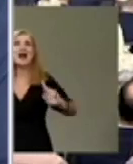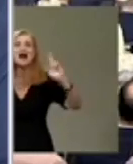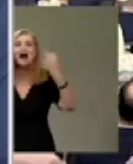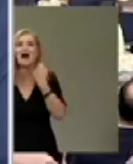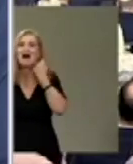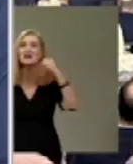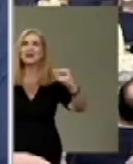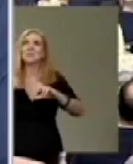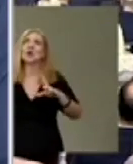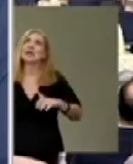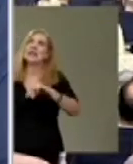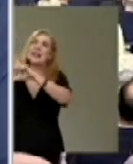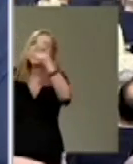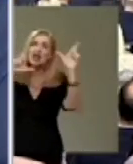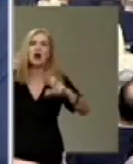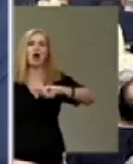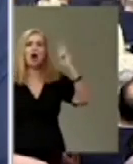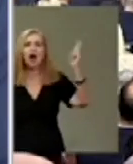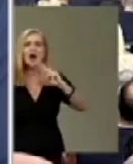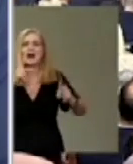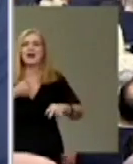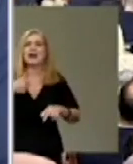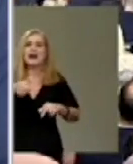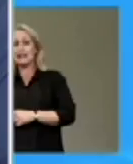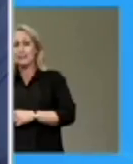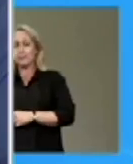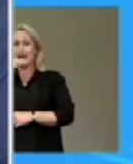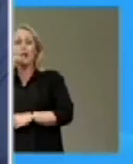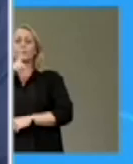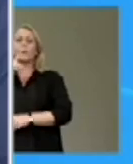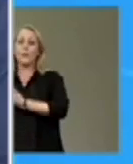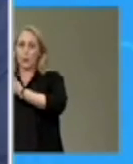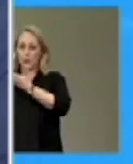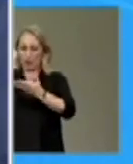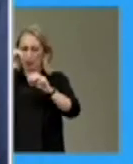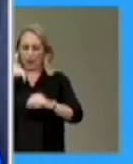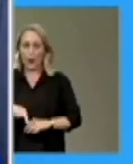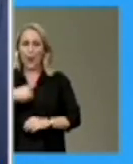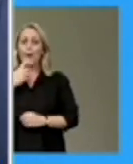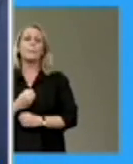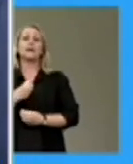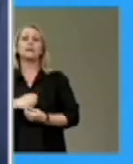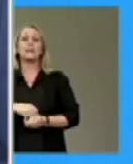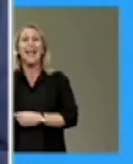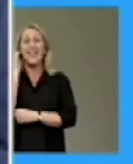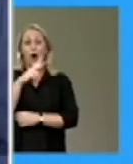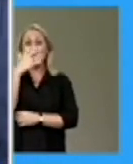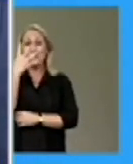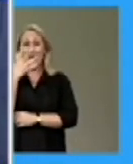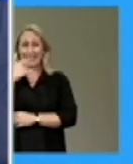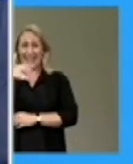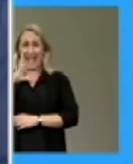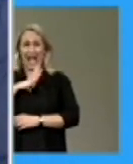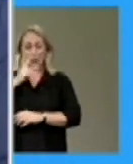ασχολείστε τα μέσα μαζικής ενημέρωσης με τη σχολική στέγη ε μάλλον θα λεγα ότι φέτος